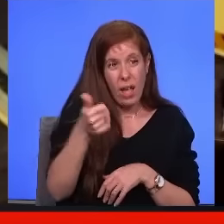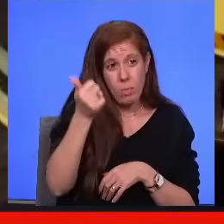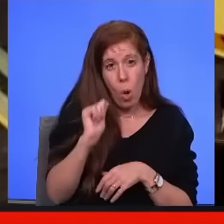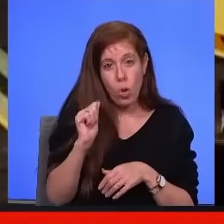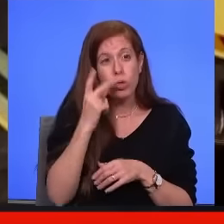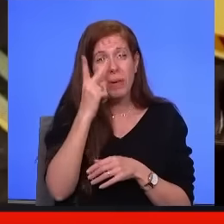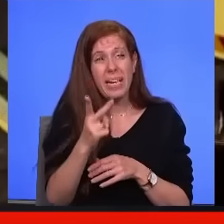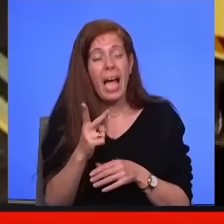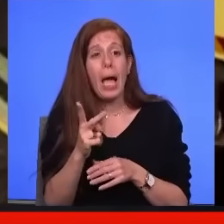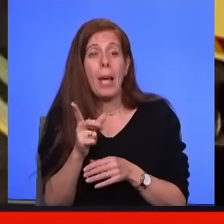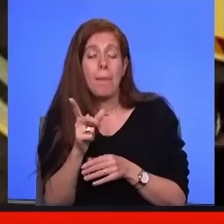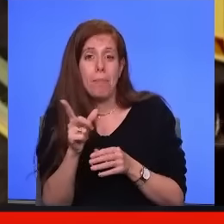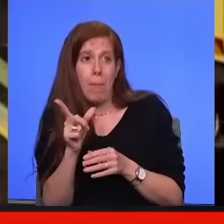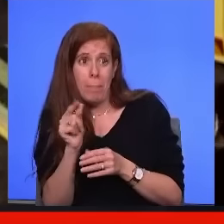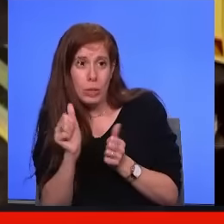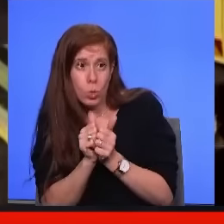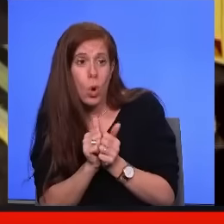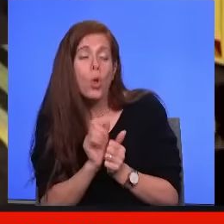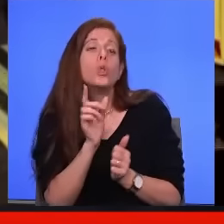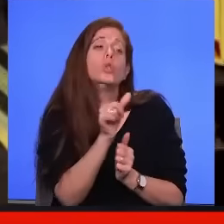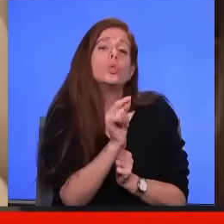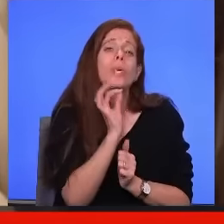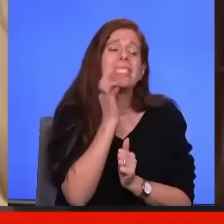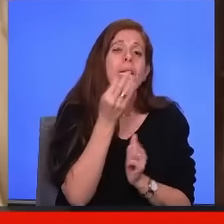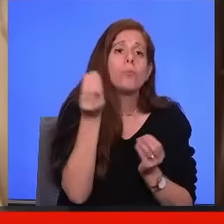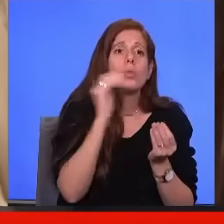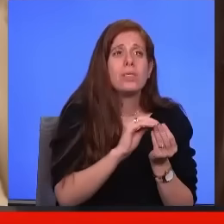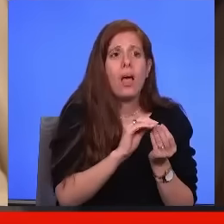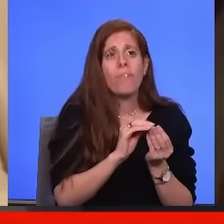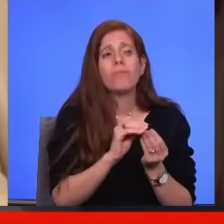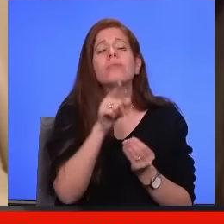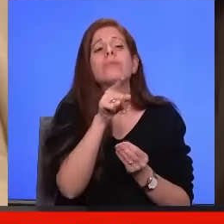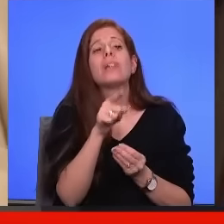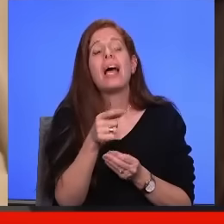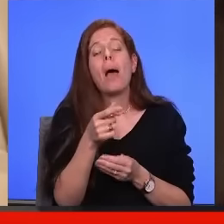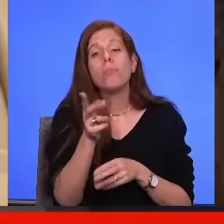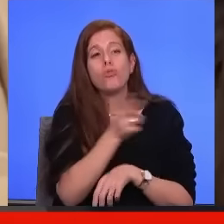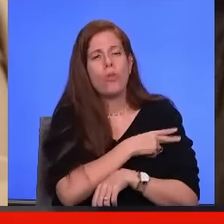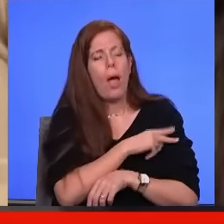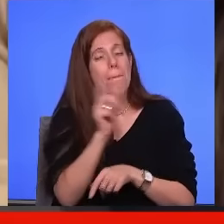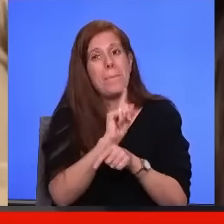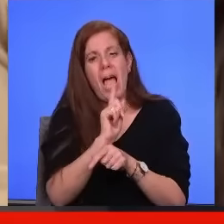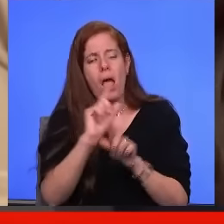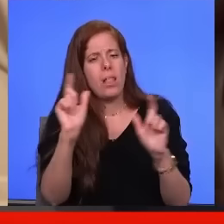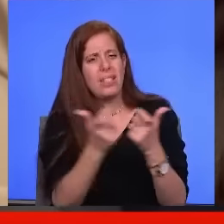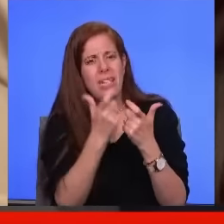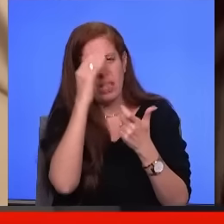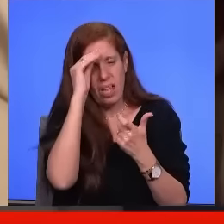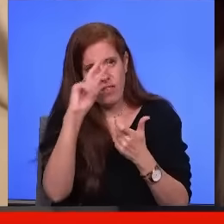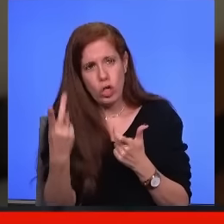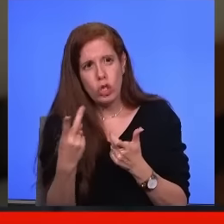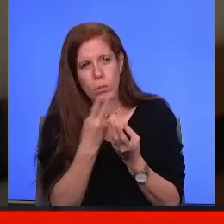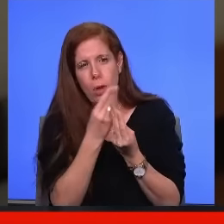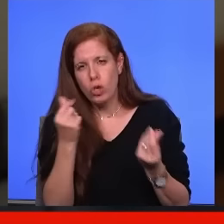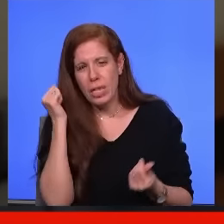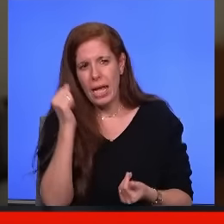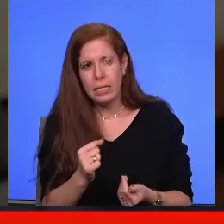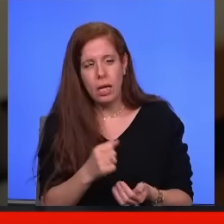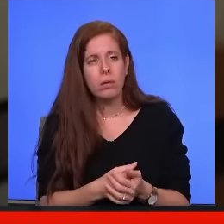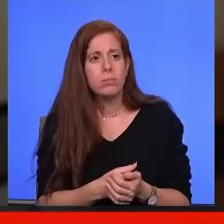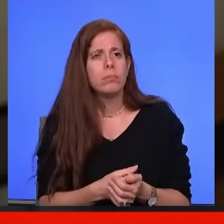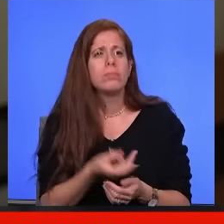זוג צעירים נוסף בדירתם ברחוב מנחם בגין. המשטרה עצרה מיד את הגבר השני בחשד לרצח. היה